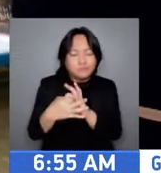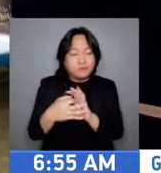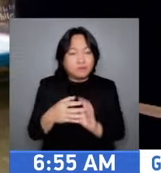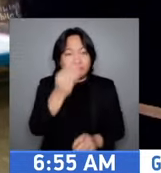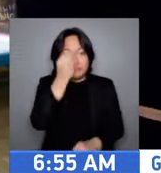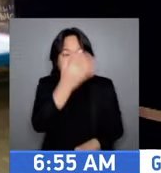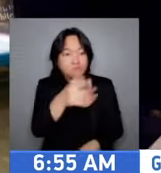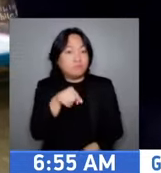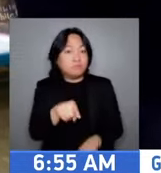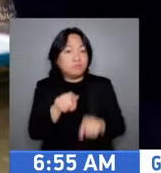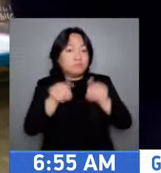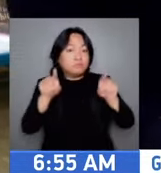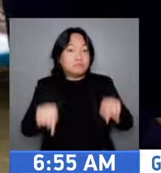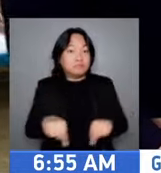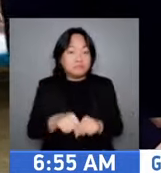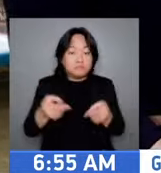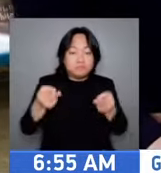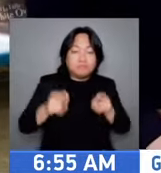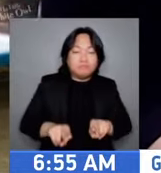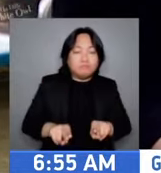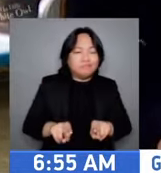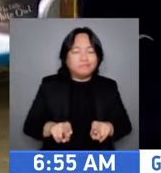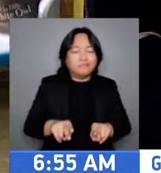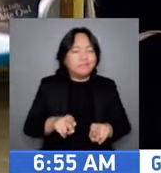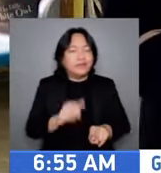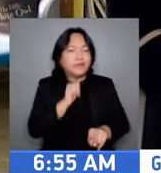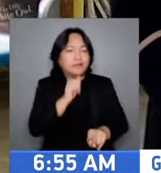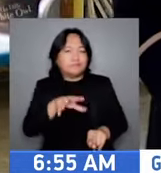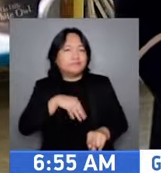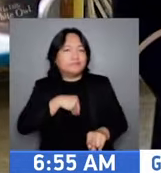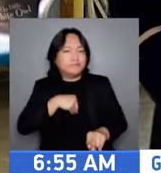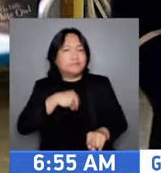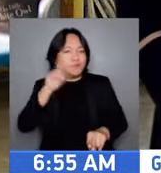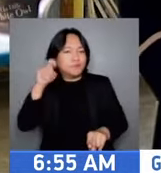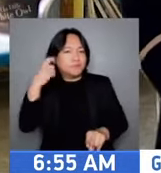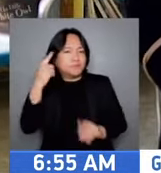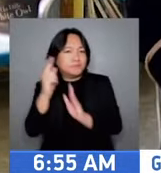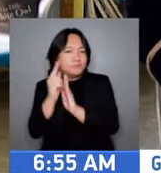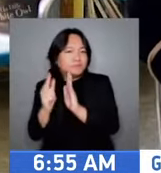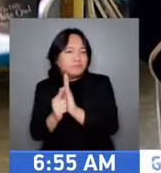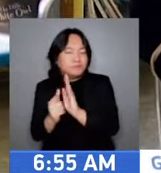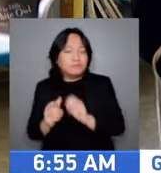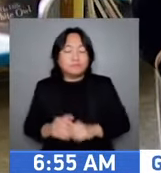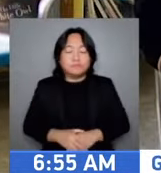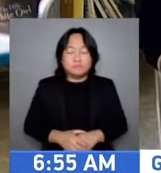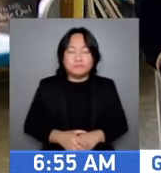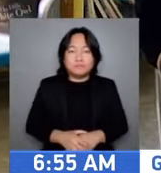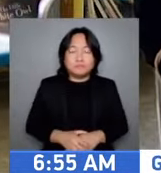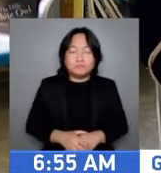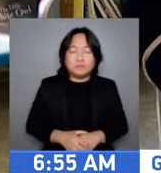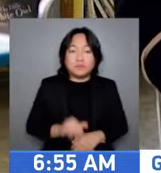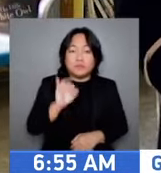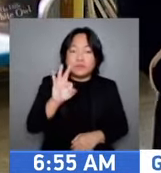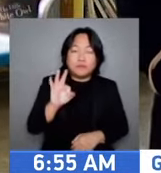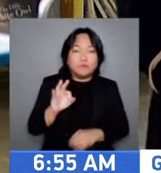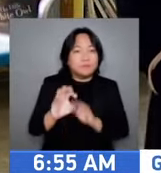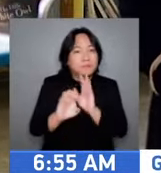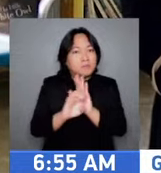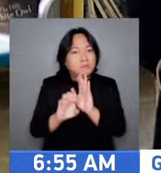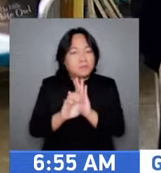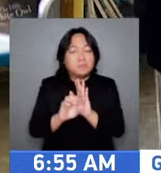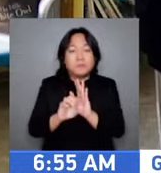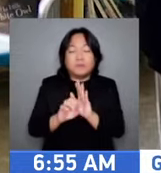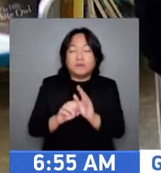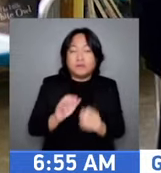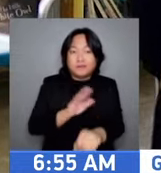kumbaga. So kahit na pumirma kayo ng waiver na hindi nyo kakasuhan ng paaralan, kung may mangyari habang dinidisiplina ang anak ninyo,